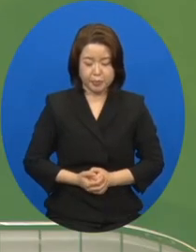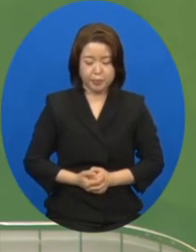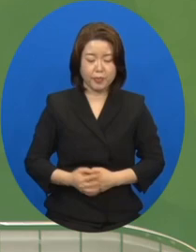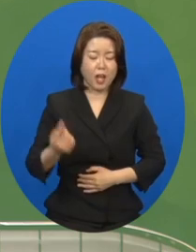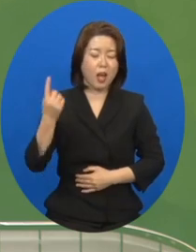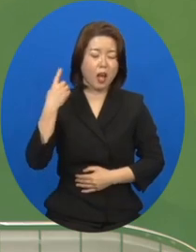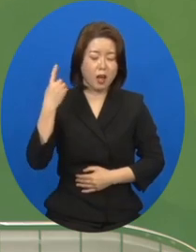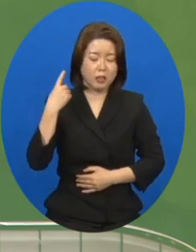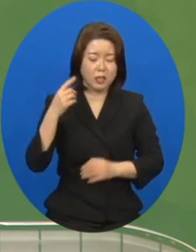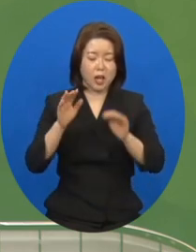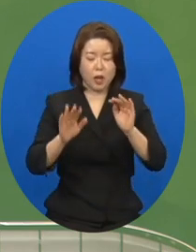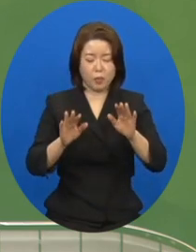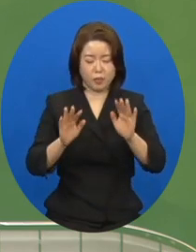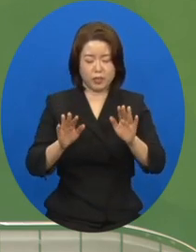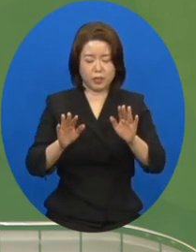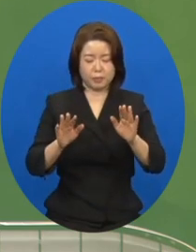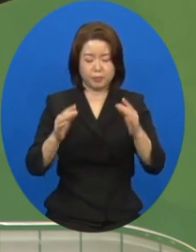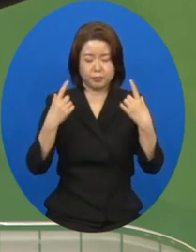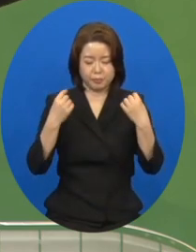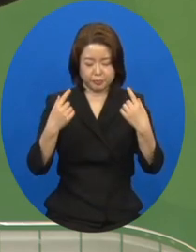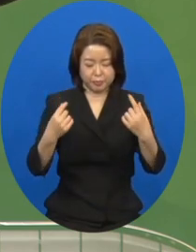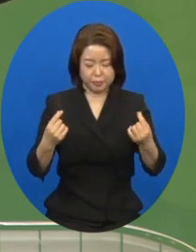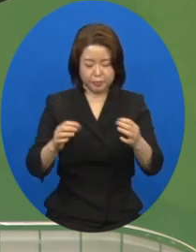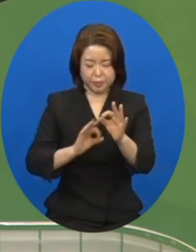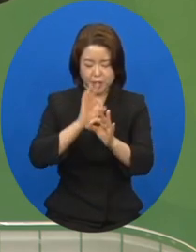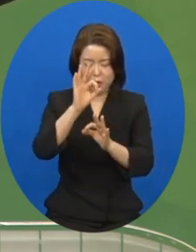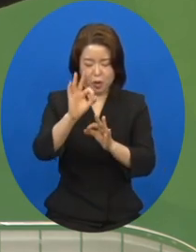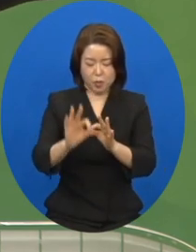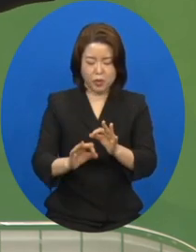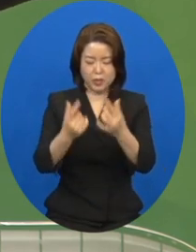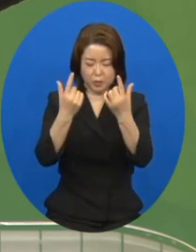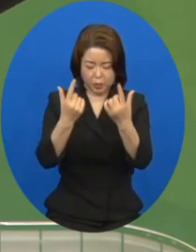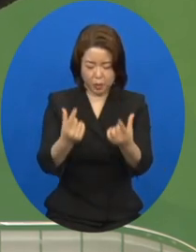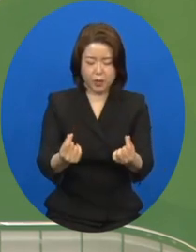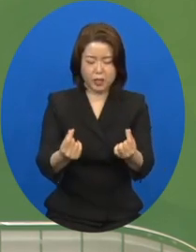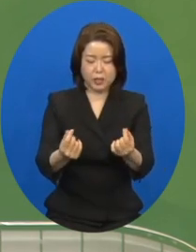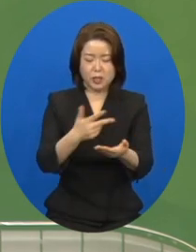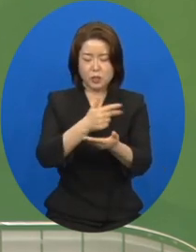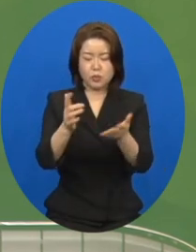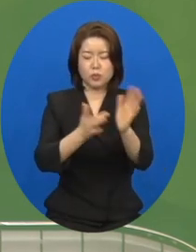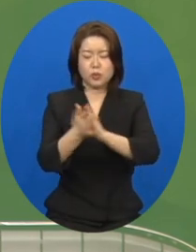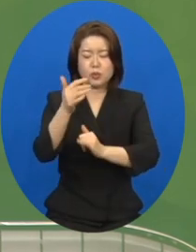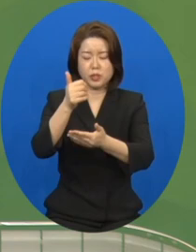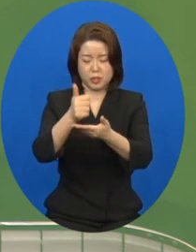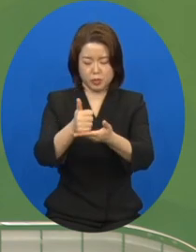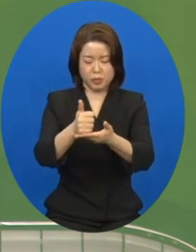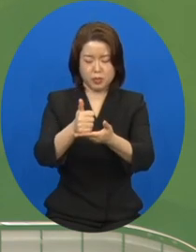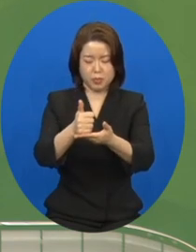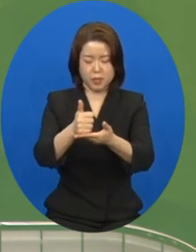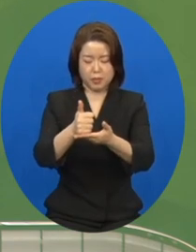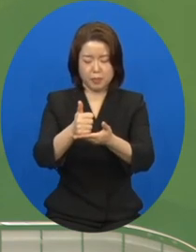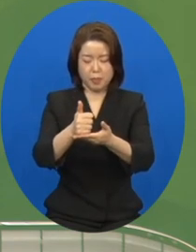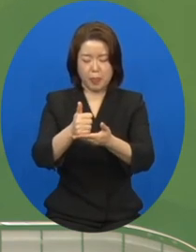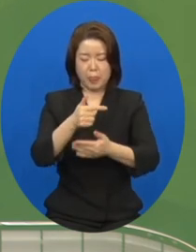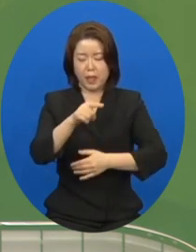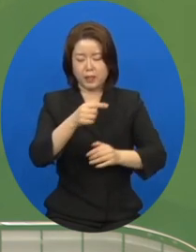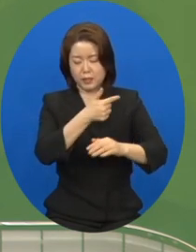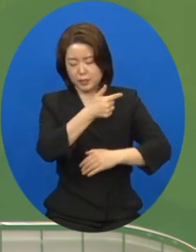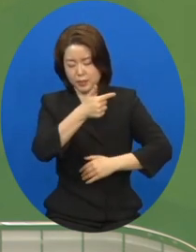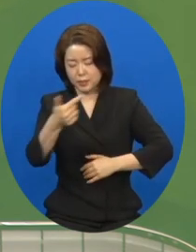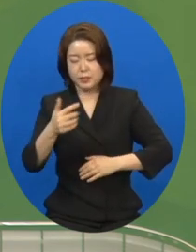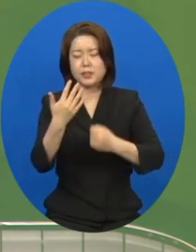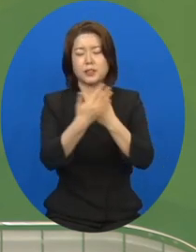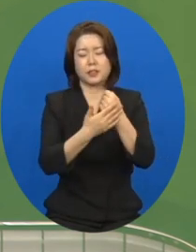어제나 오늘이나 영원토록 동일하신 주 예수님의 그 크신 은혜와